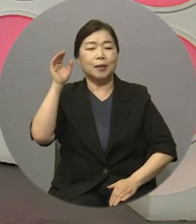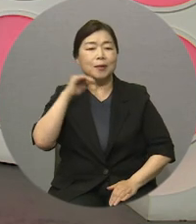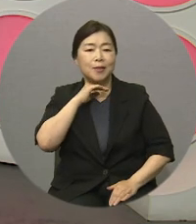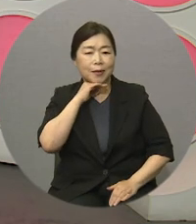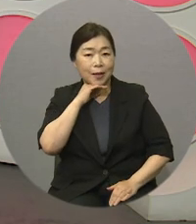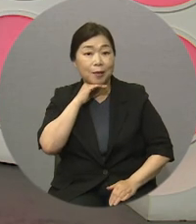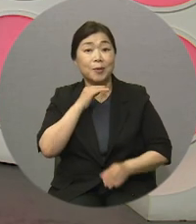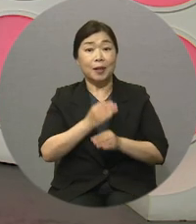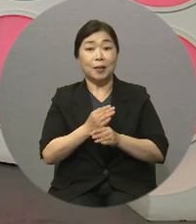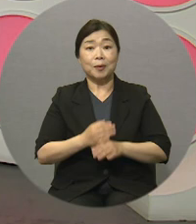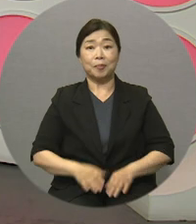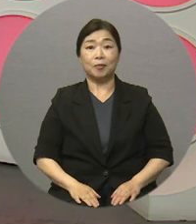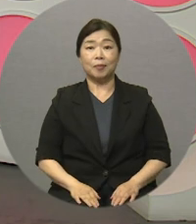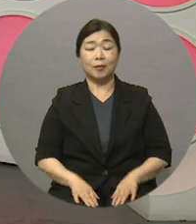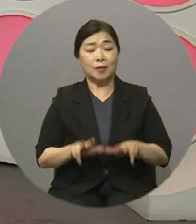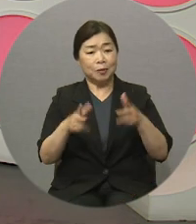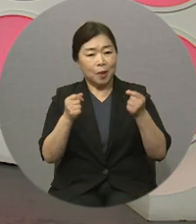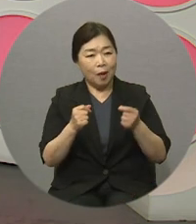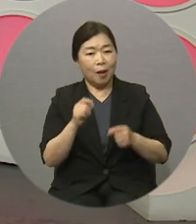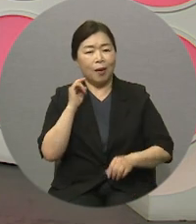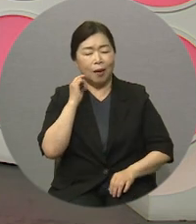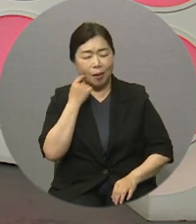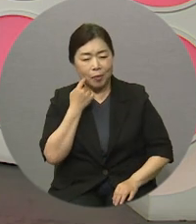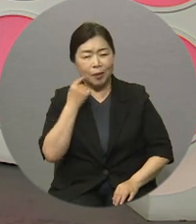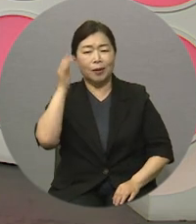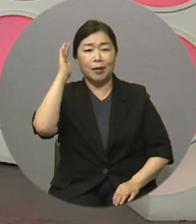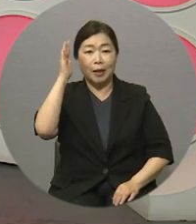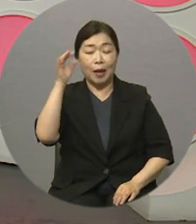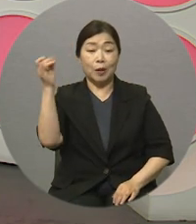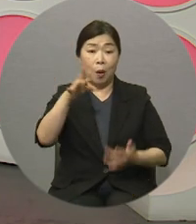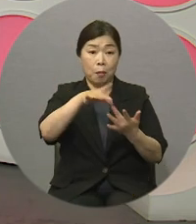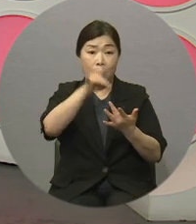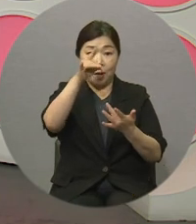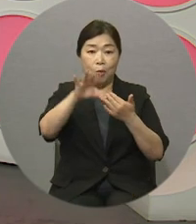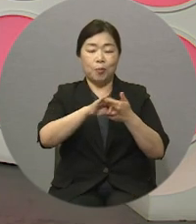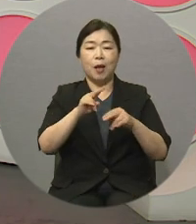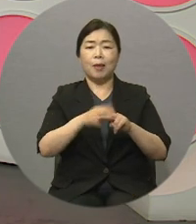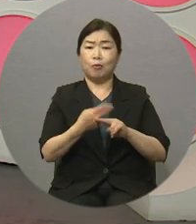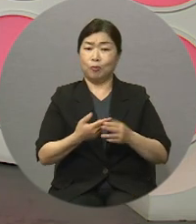있겠습니다. 이렇게 아름다운 사연과 네. 채택되시면